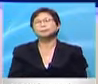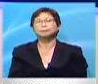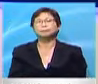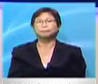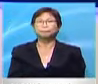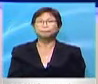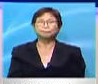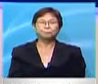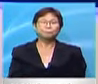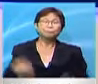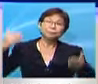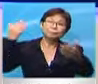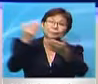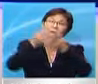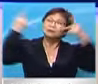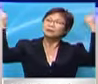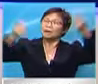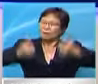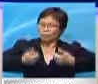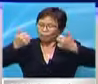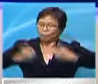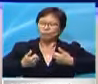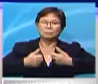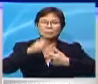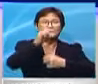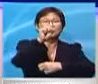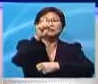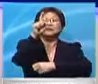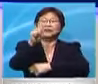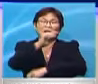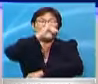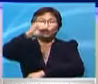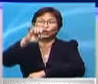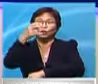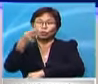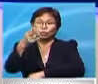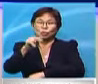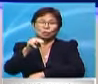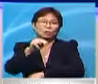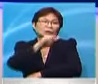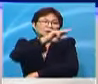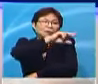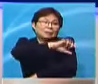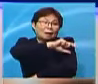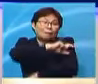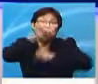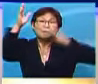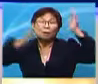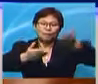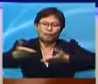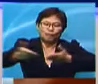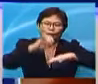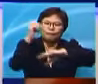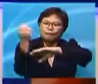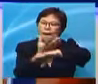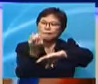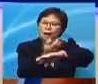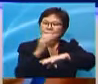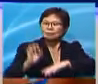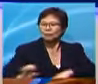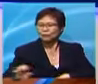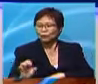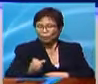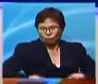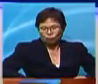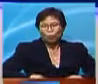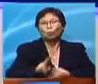percuma menjelang sambutan aidilfitri ST John ambulance Malaysia sjam menyediakan perkhidmatan ambulan kecemasan untuk laluan